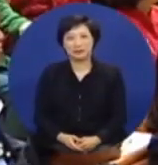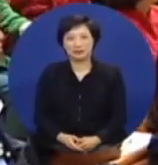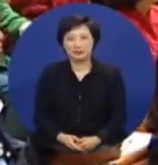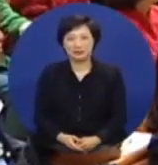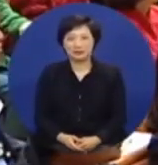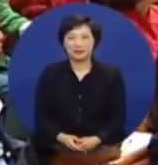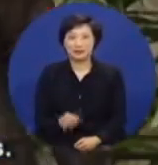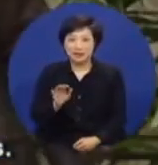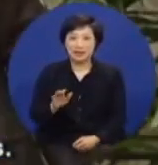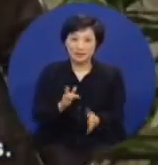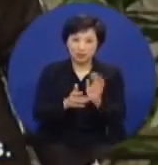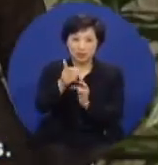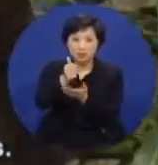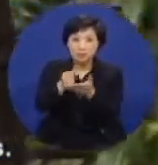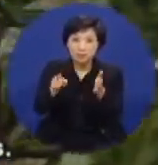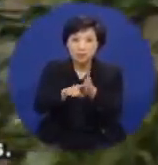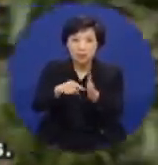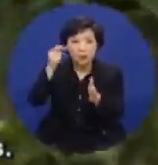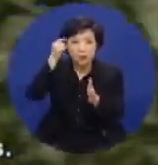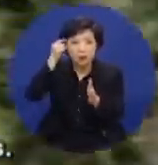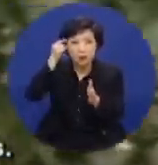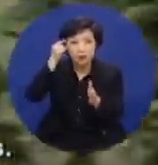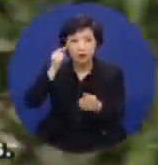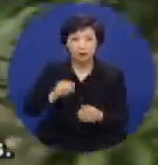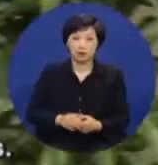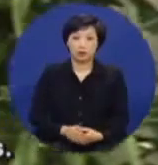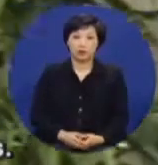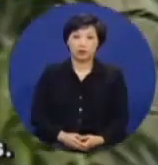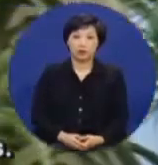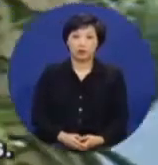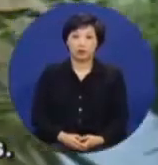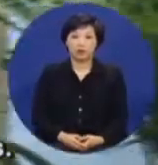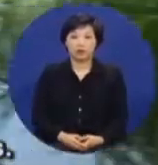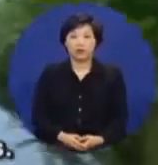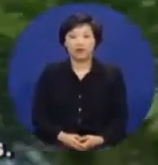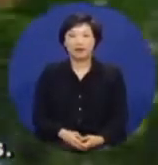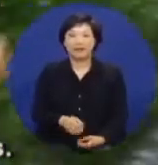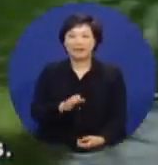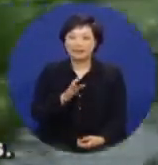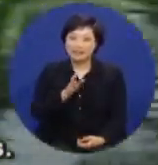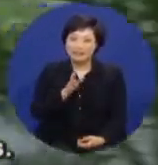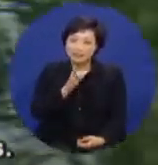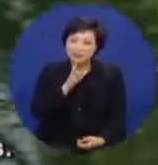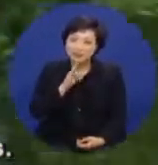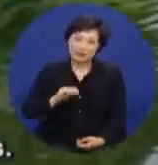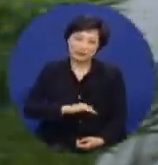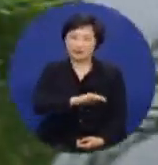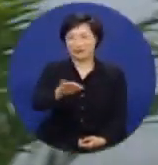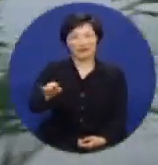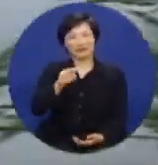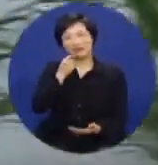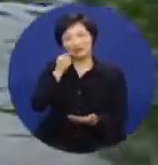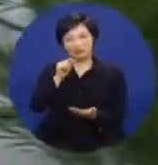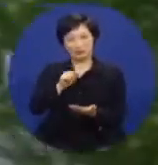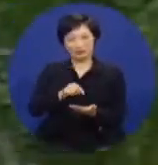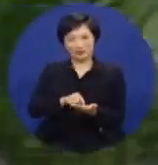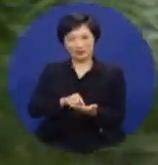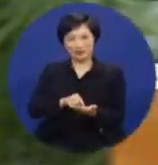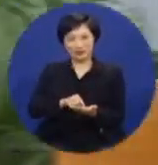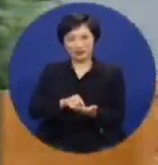에 우리 예수 믿는 것은 예 무로 응 겁니다